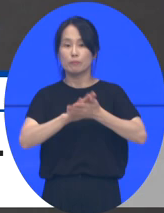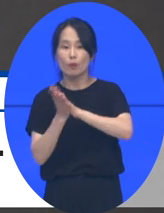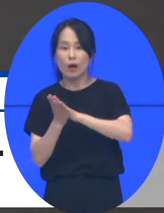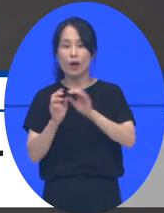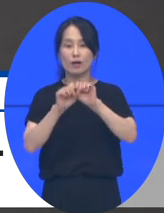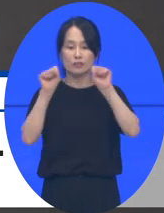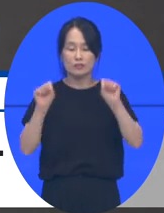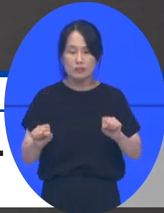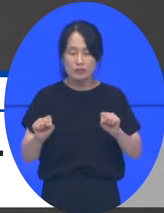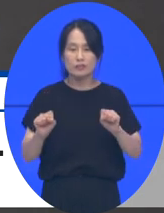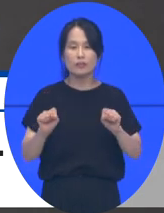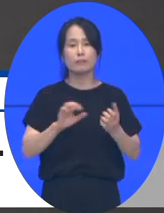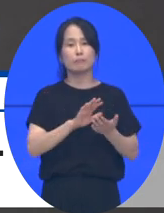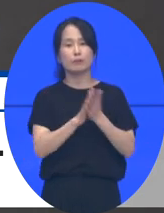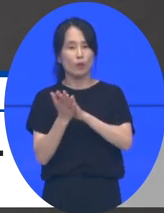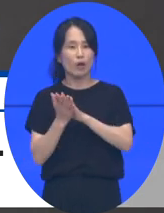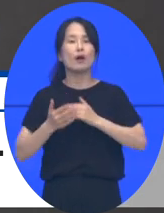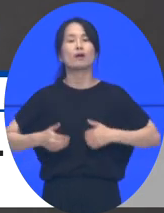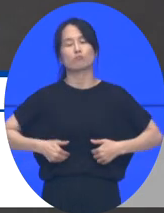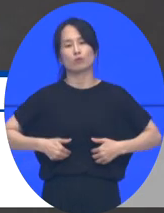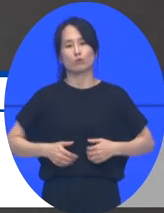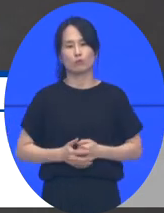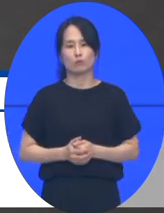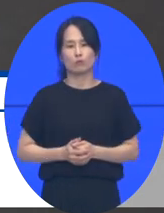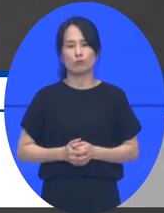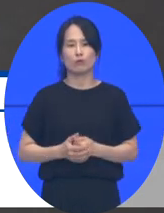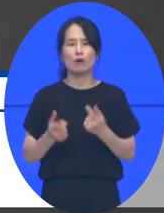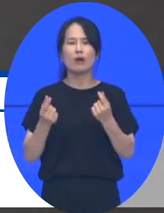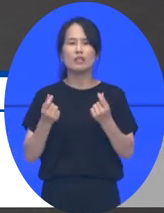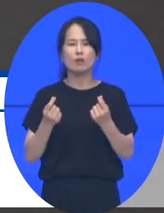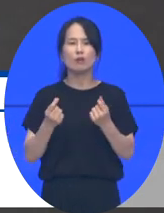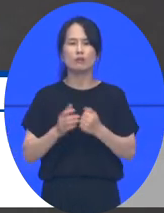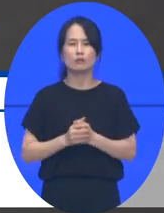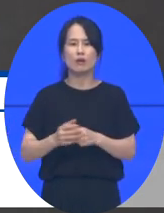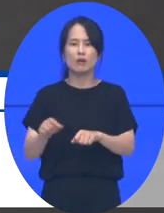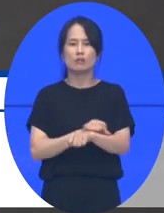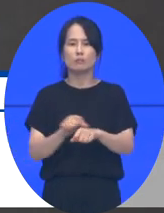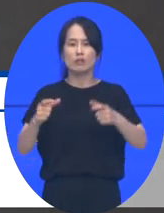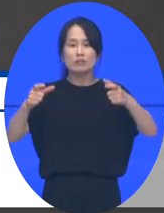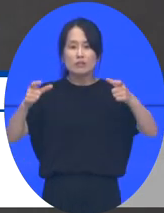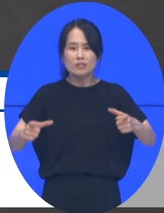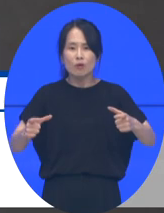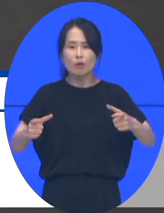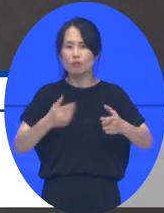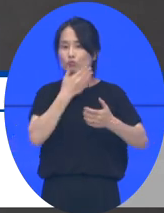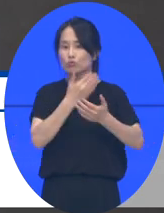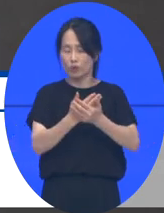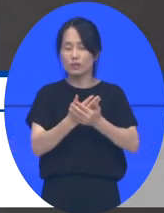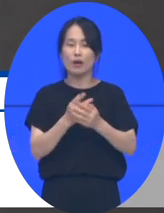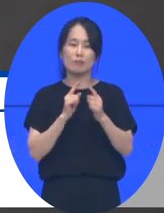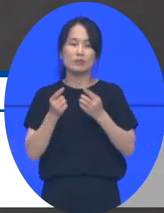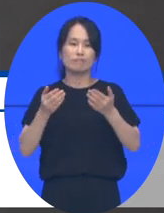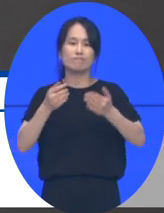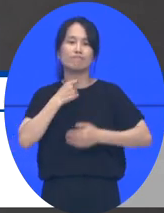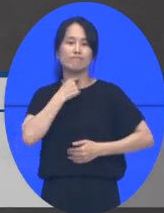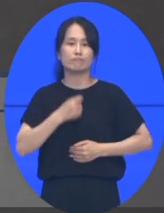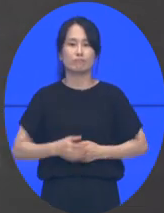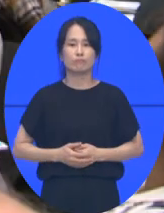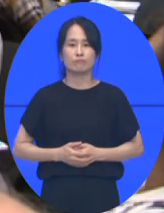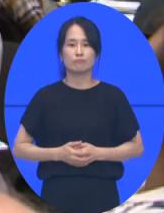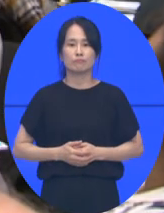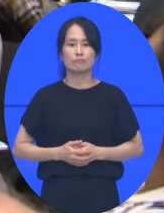변화, 어떤 이 시스템의 변화가 필요하다. 이런 측면에서 특별자치도가 중요하다. 이런 말씀 좀